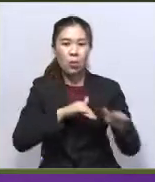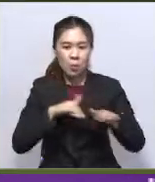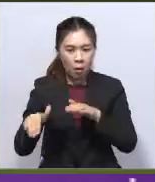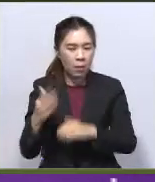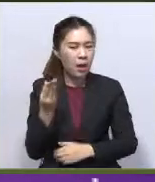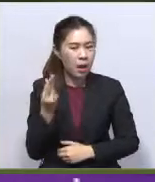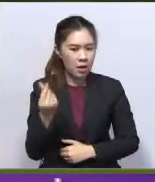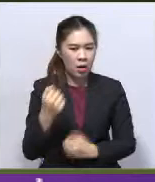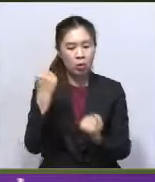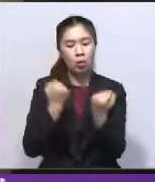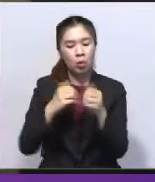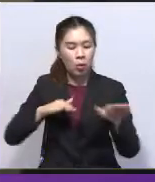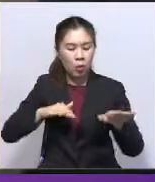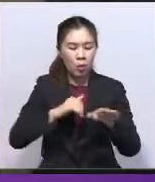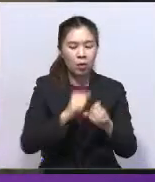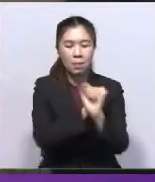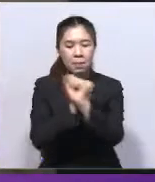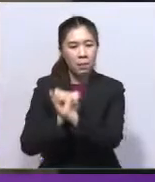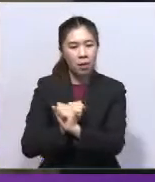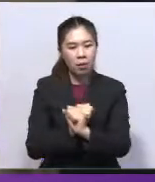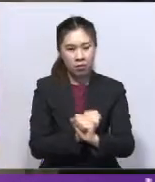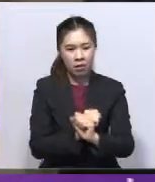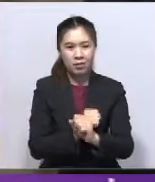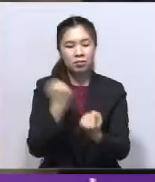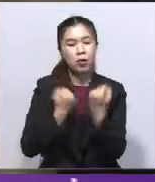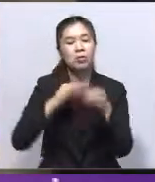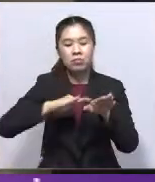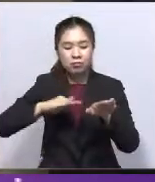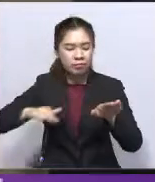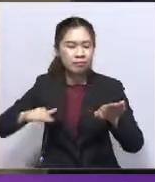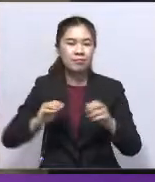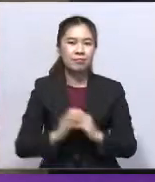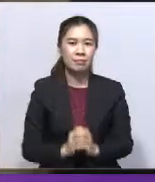ดเร็วหากเกิดอุบัติเหตุป้องกันการจราจรที่อาจจะติดขัดต่อมากับ